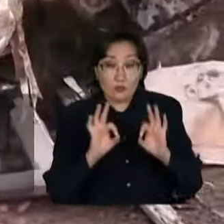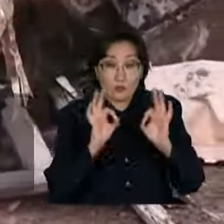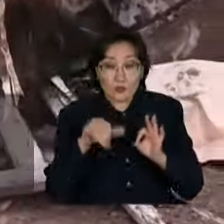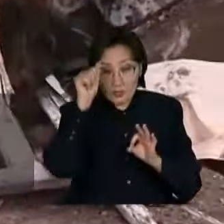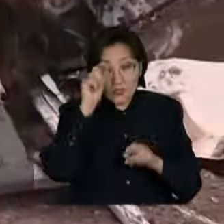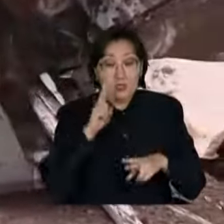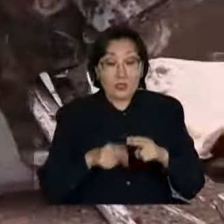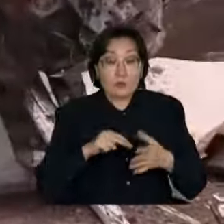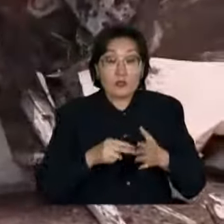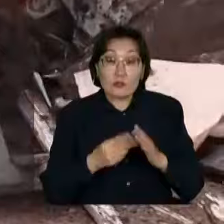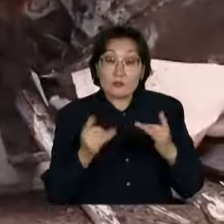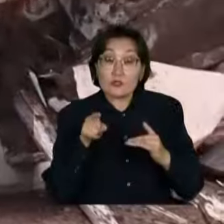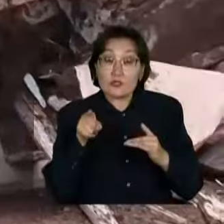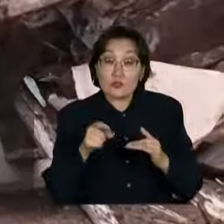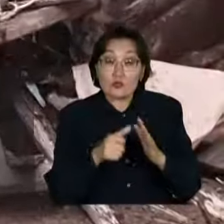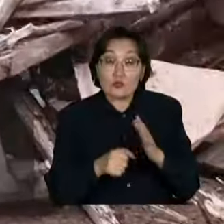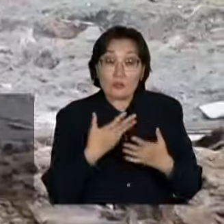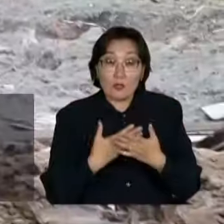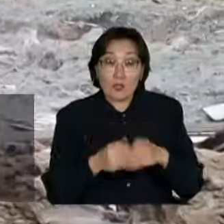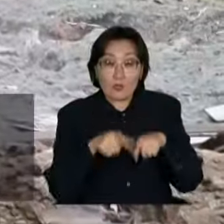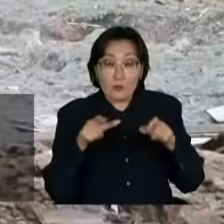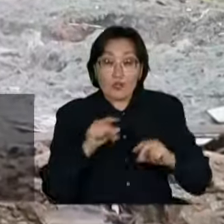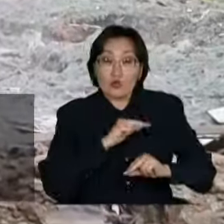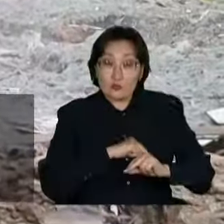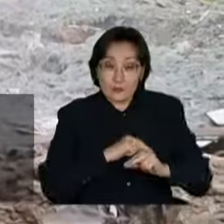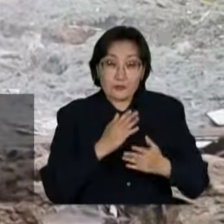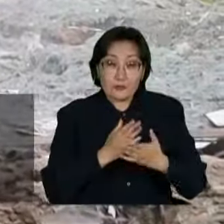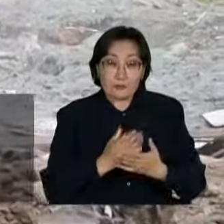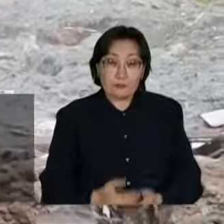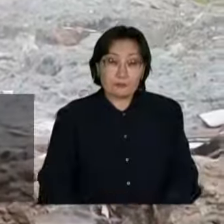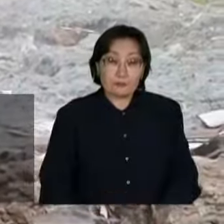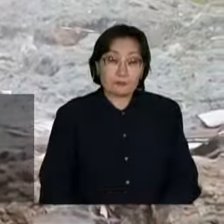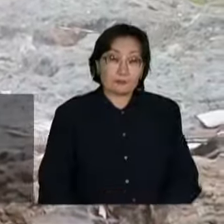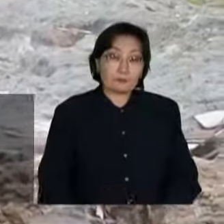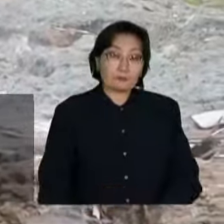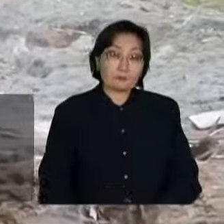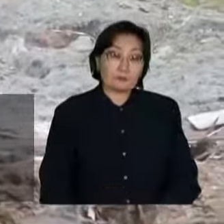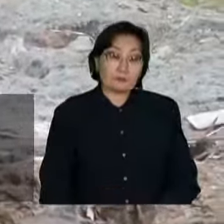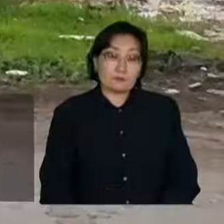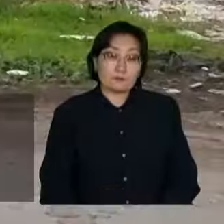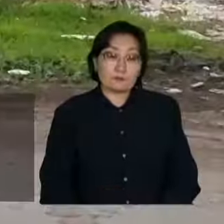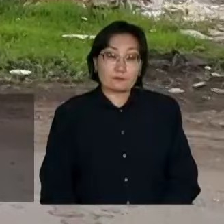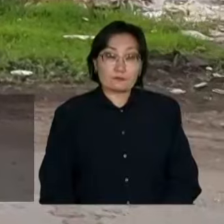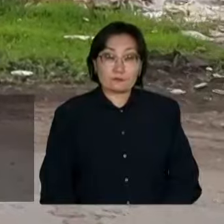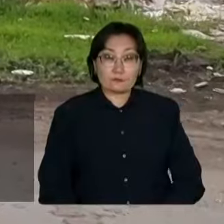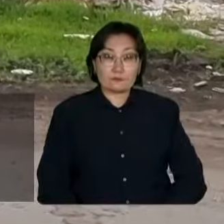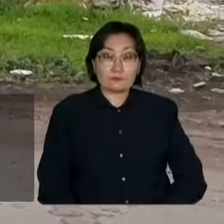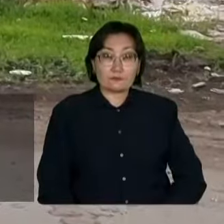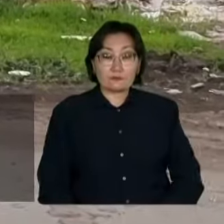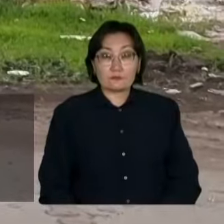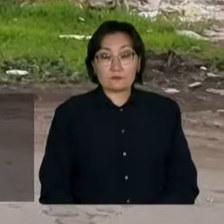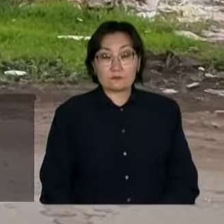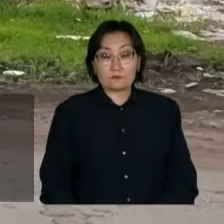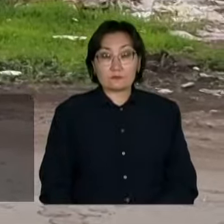деп жоспарланған. Қазір онда 600-ге жуық адам еңбек етуде. Күлмарал Изатқызы, Нұргүл Алина, Асар Ербұлан, Алматы